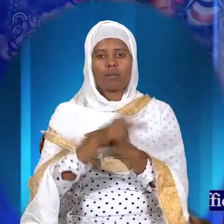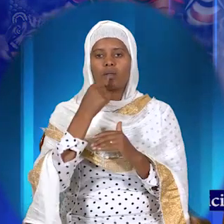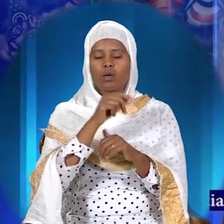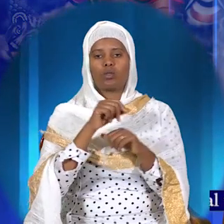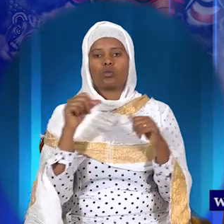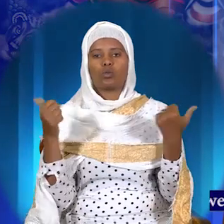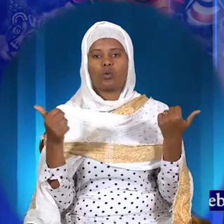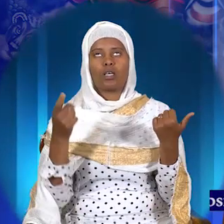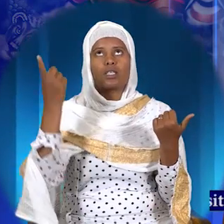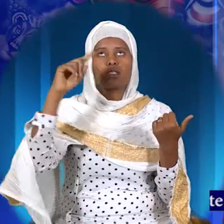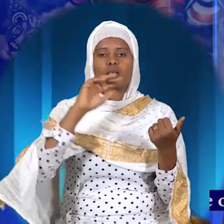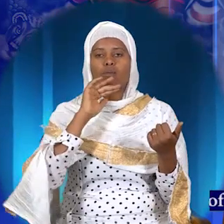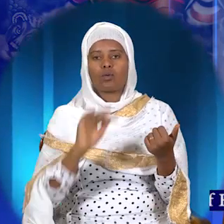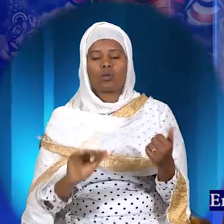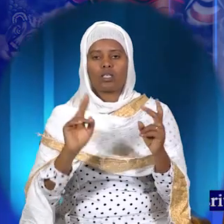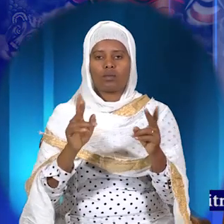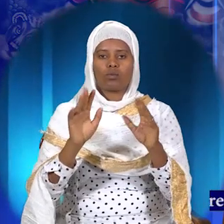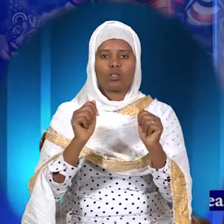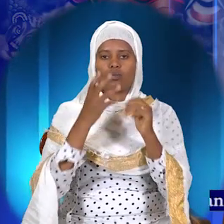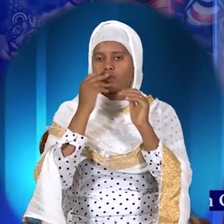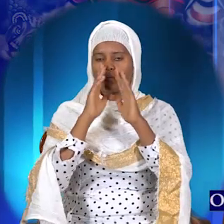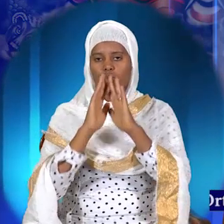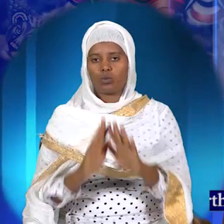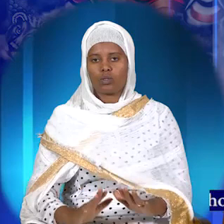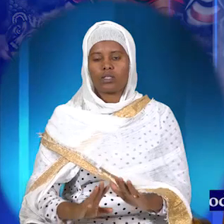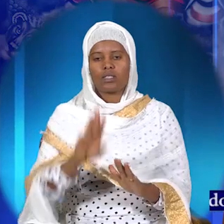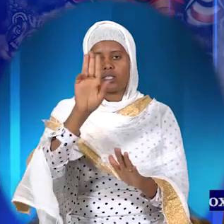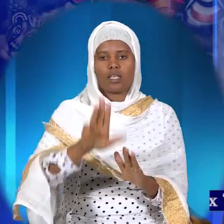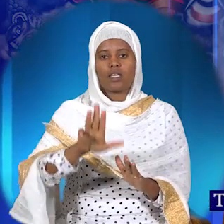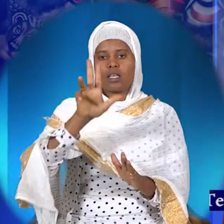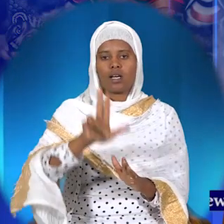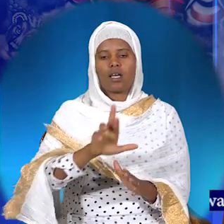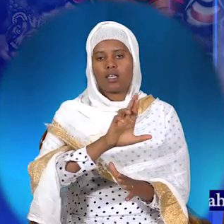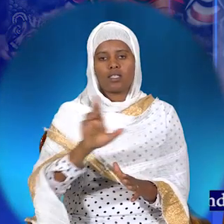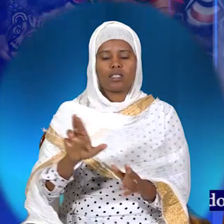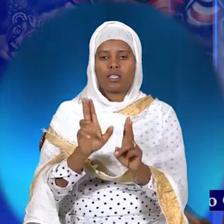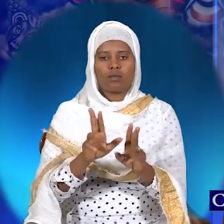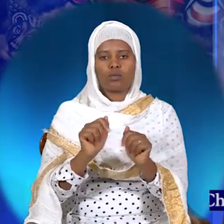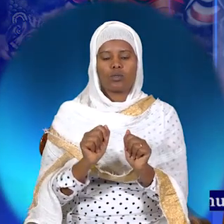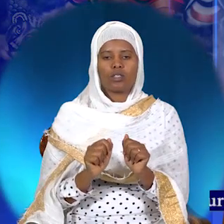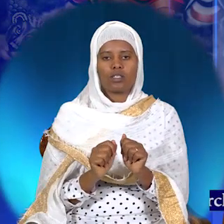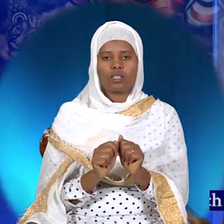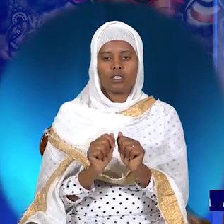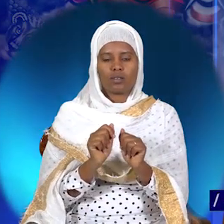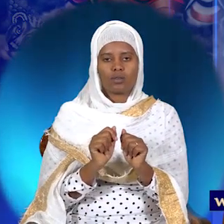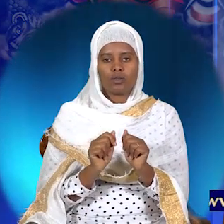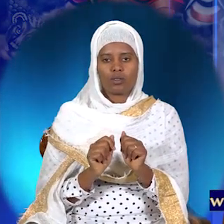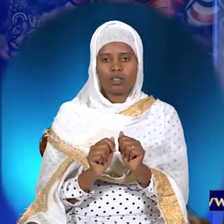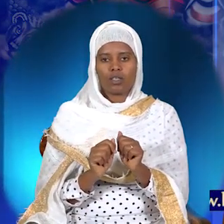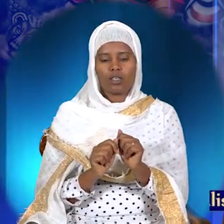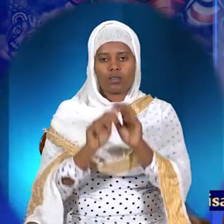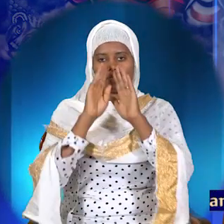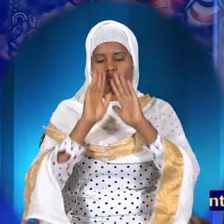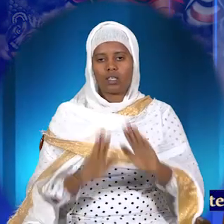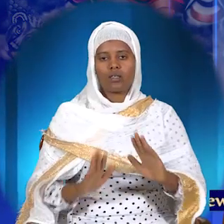ኣብ ተባሂሉ ከም ዝጽዋዕ እግዚአብሔር ወልድ ከም ዝኾነ መንፈስ ቅዱስ ድማ ሰራጺ ምዃኑ ብመጽሕፍቲ ቅዱሳት ከ ኣብ ቅዱሳት